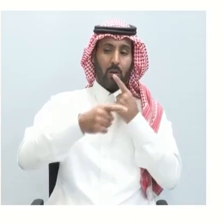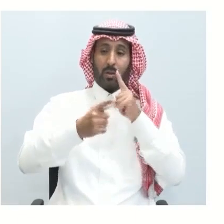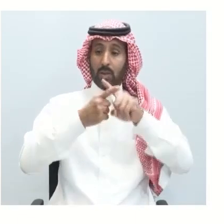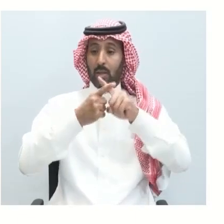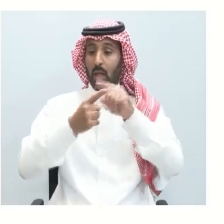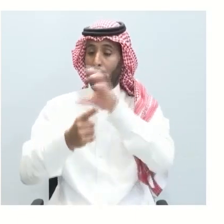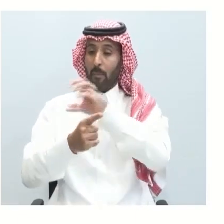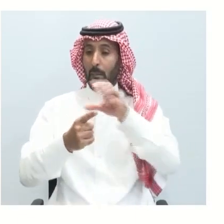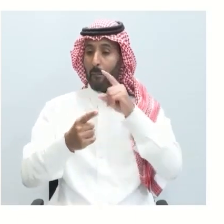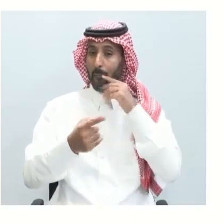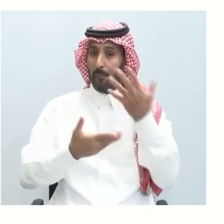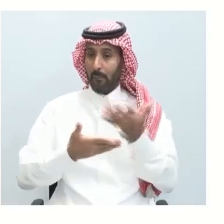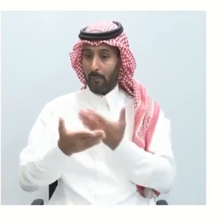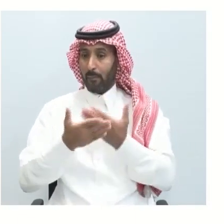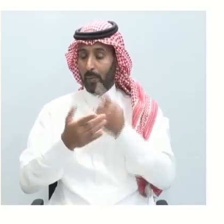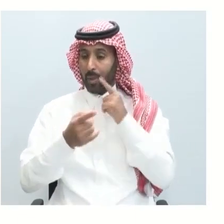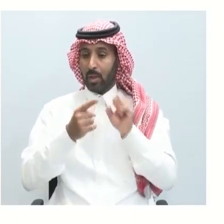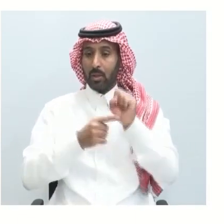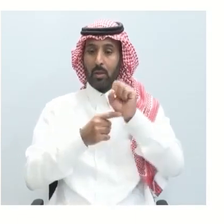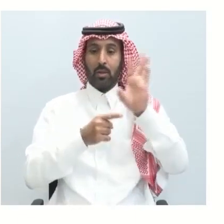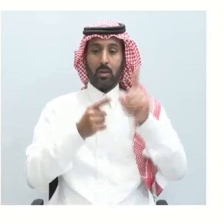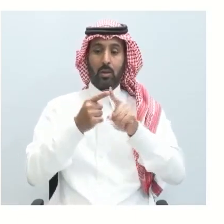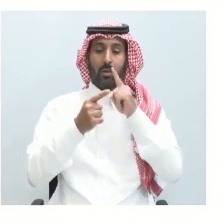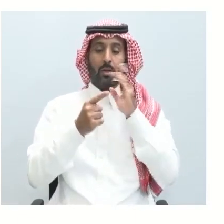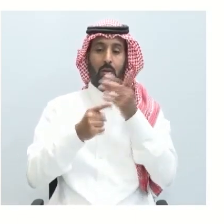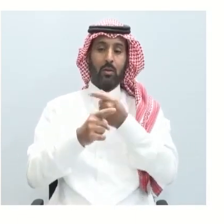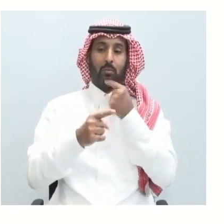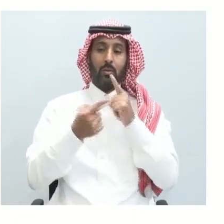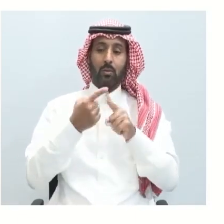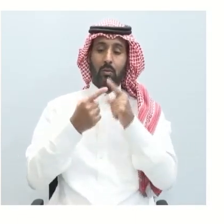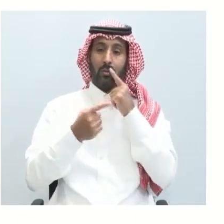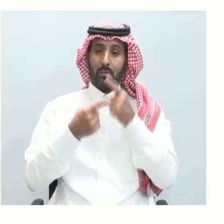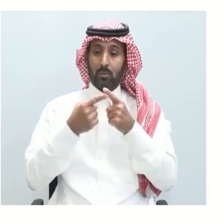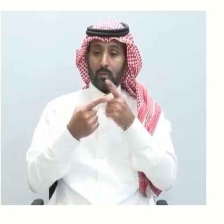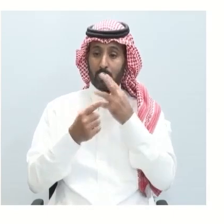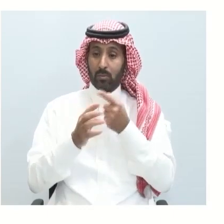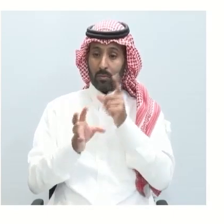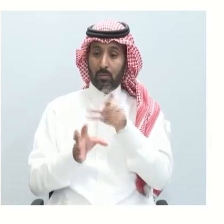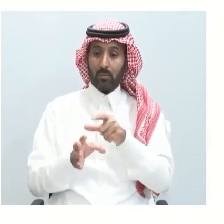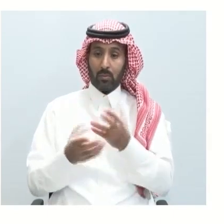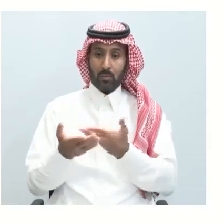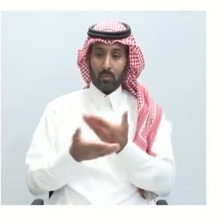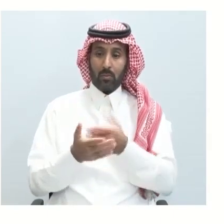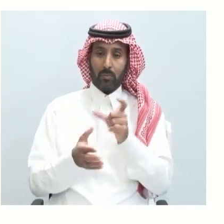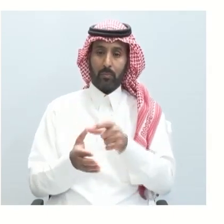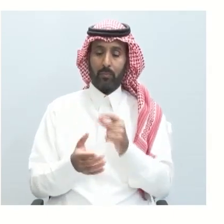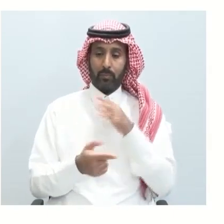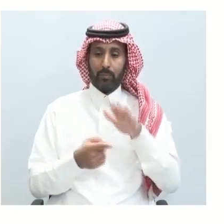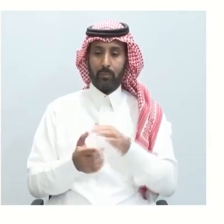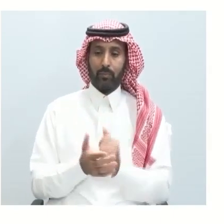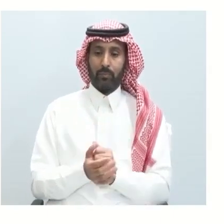تراكيز المواد المتفاعله ايضا مرفوعه لاسس وهي تساوي معامل الماده المتفاعله في